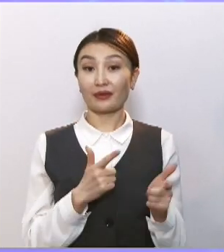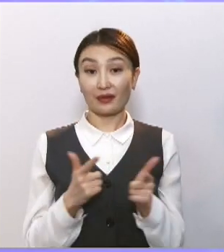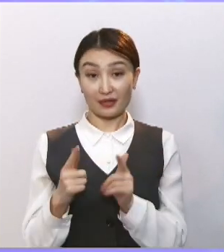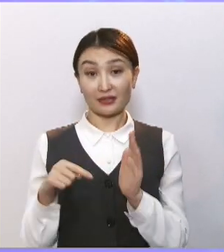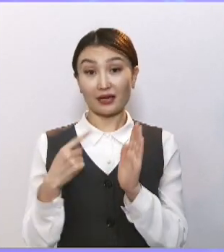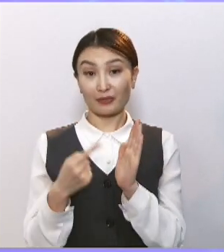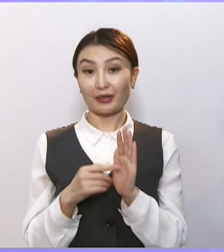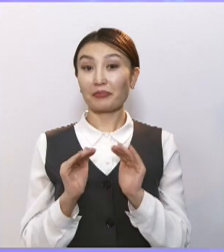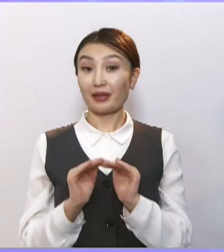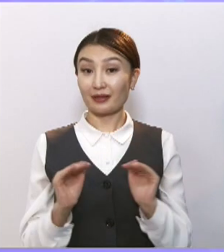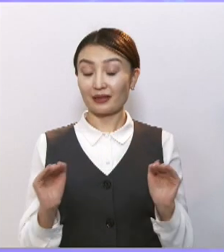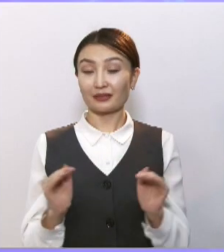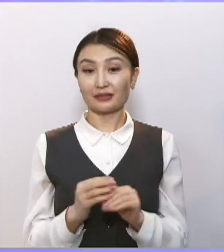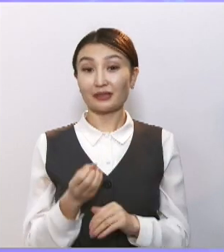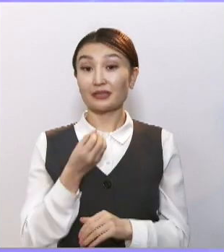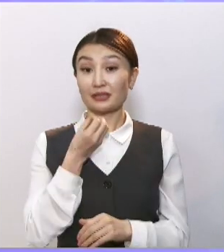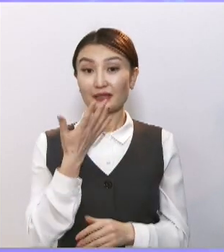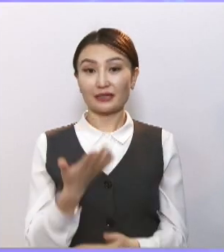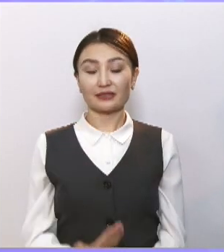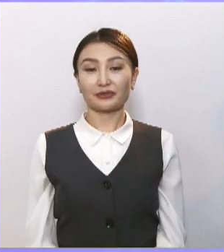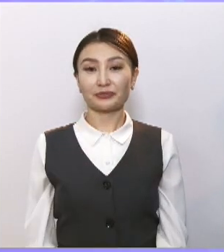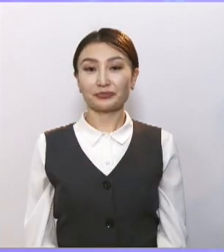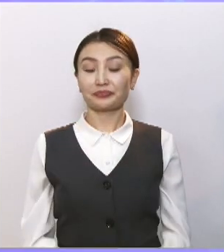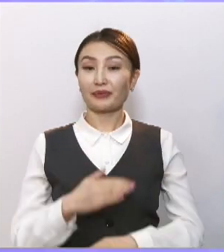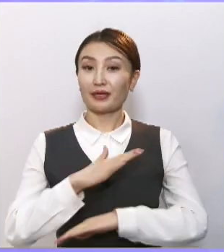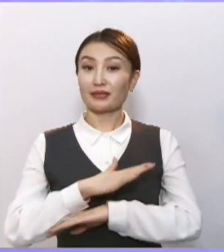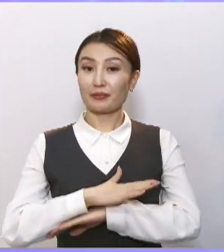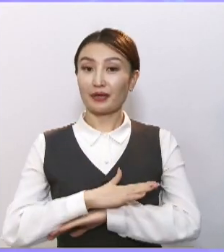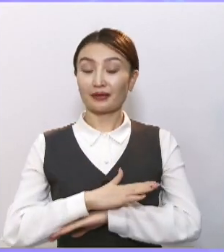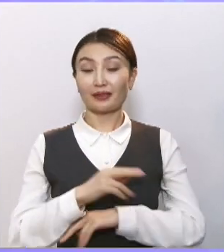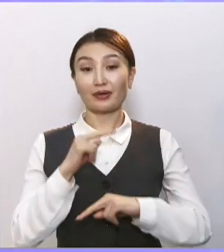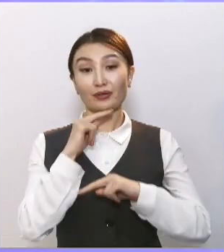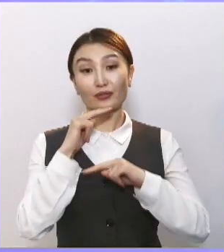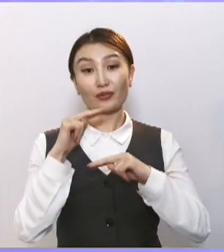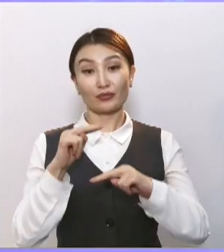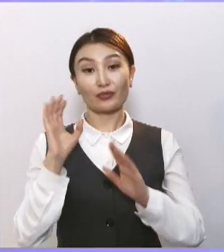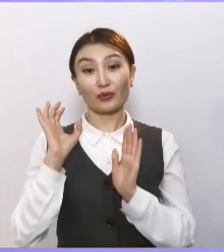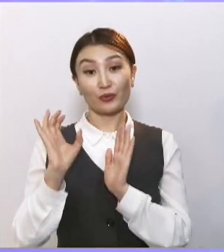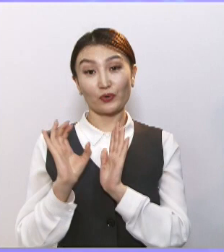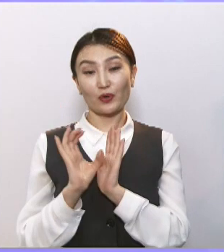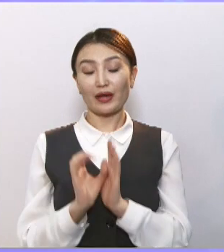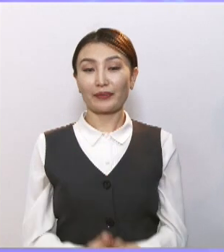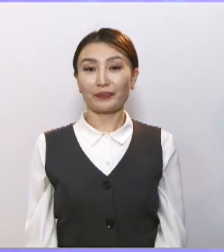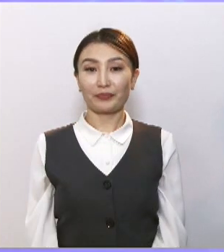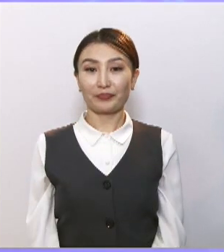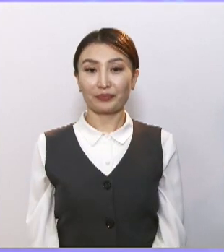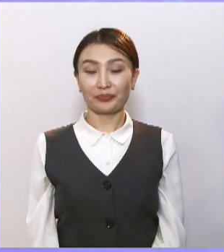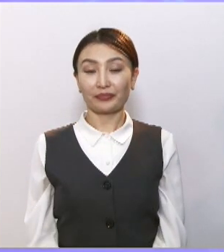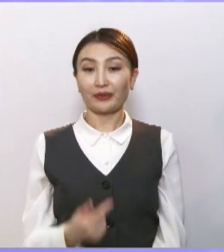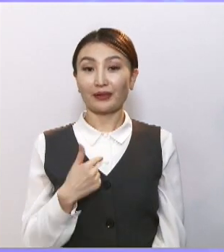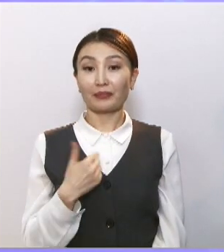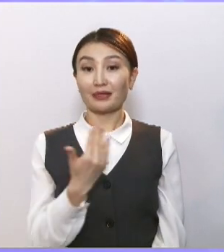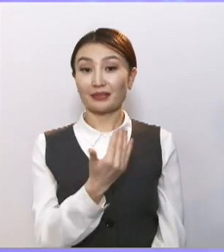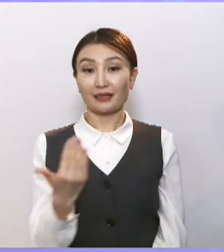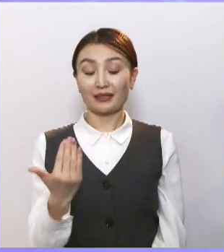Даярсыңарбы, балдар? Эң жакшы. Сабакты көңүл коюп уккулам. Мен